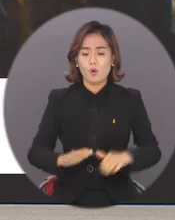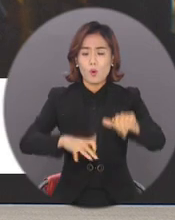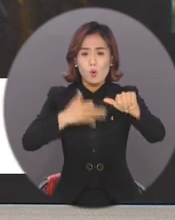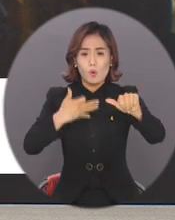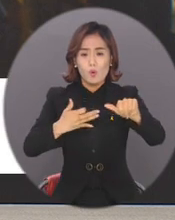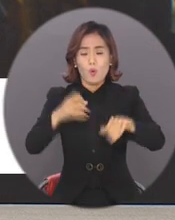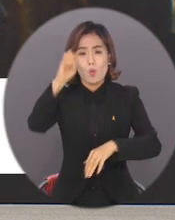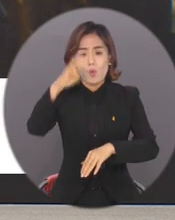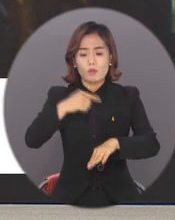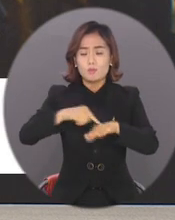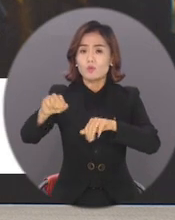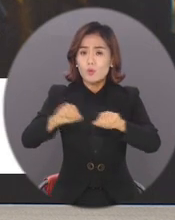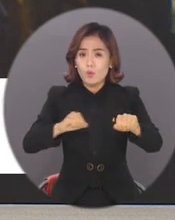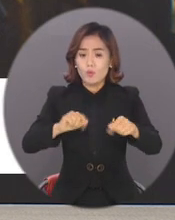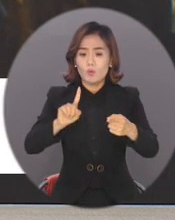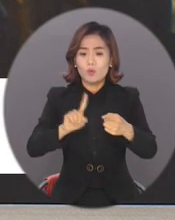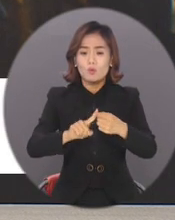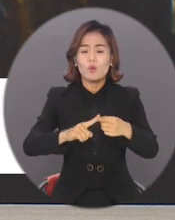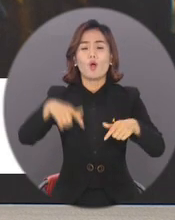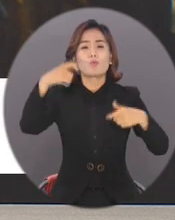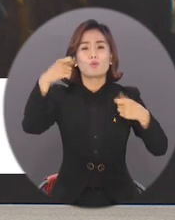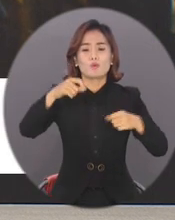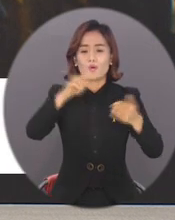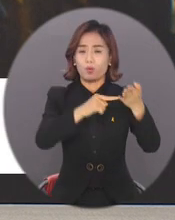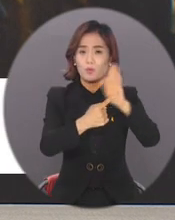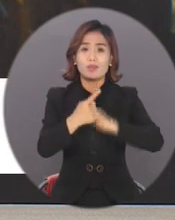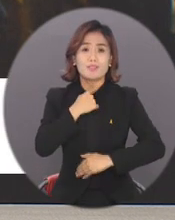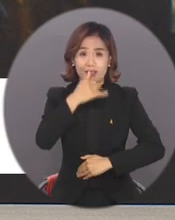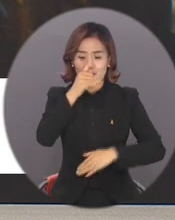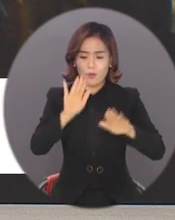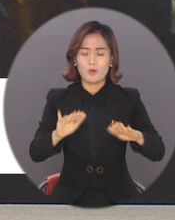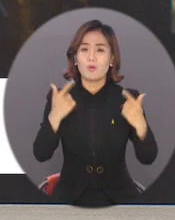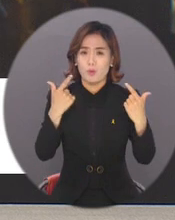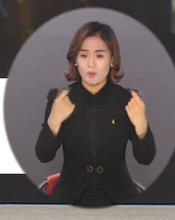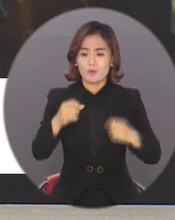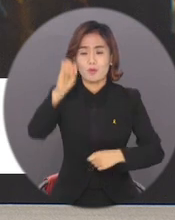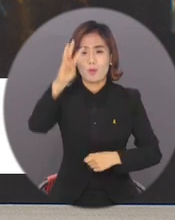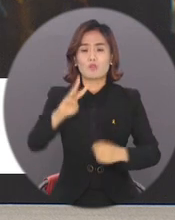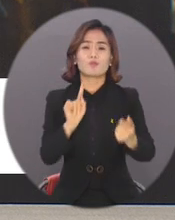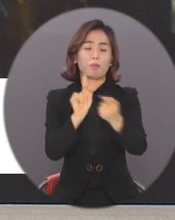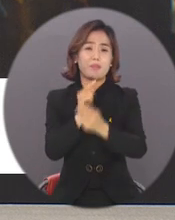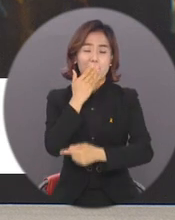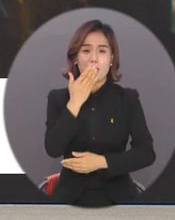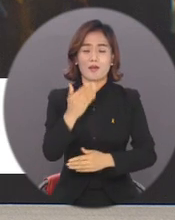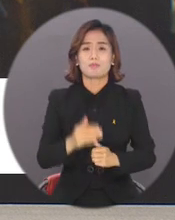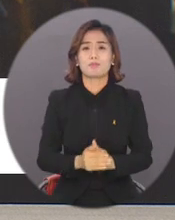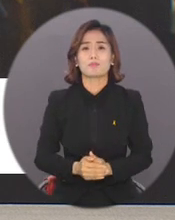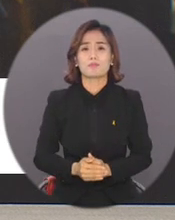5.18 광주 민주화운동은 지난해 뮤지컬로 무대에 오르기도 했는데요. 올해도 뮤지컬 광주를 만날 수 있게